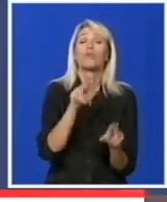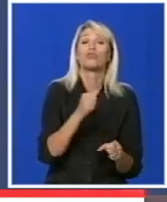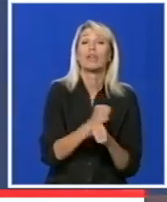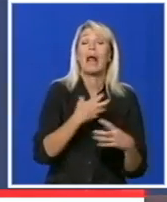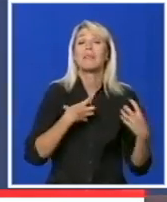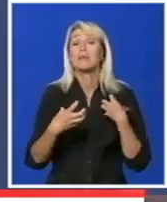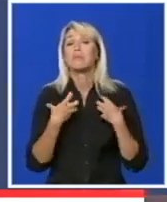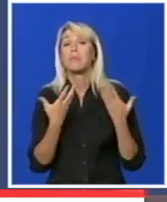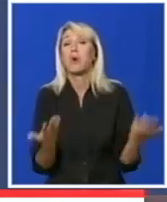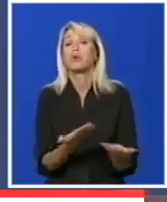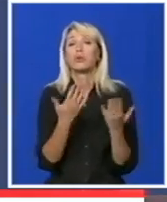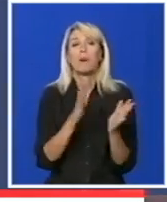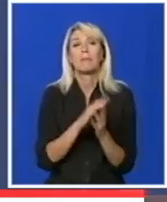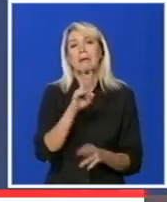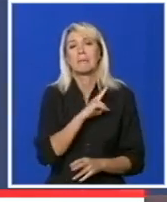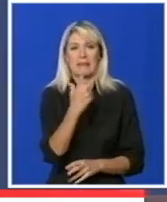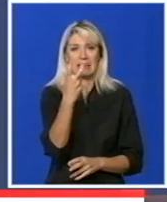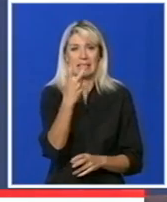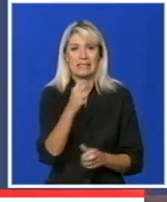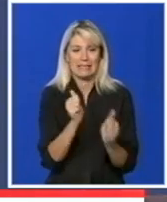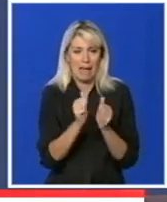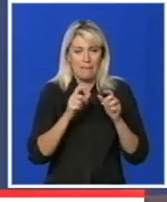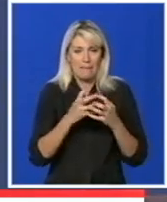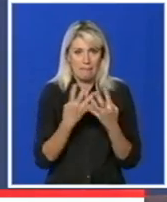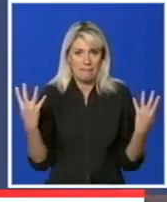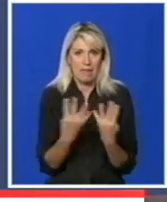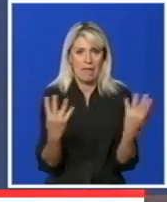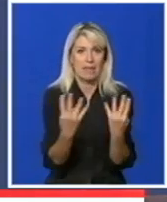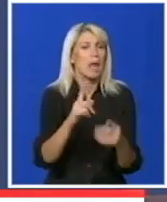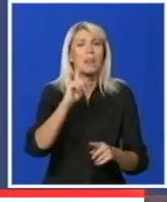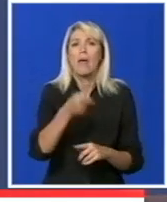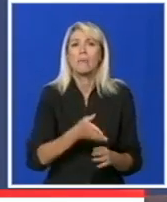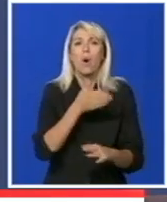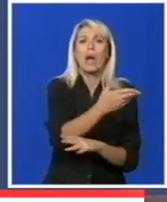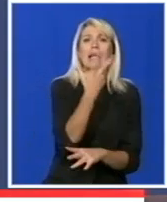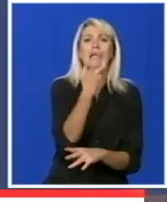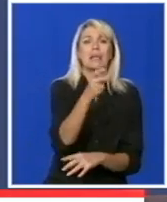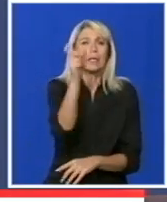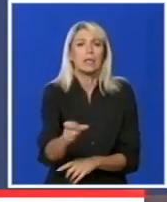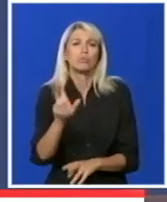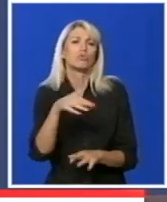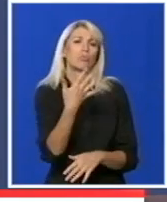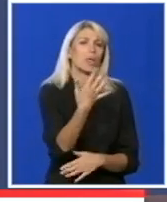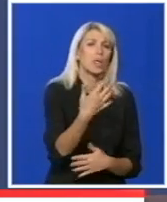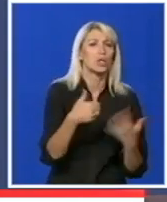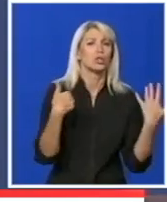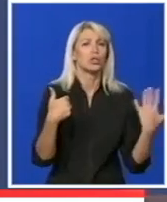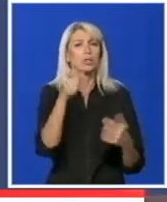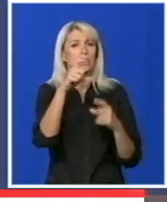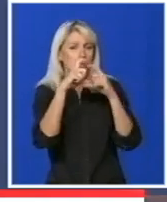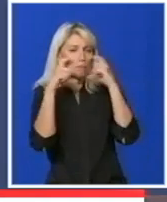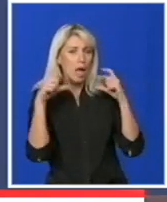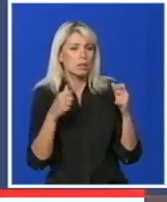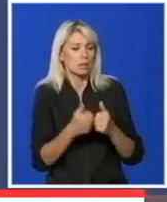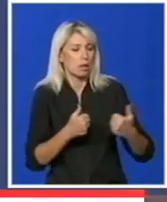primjer, 300 mesta, ne mora da bude 300 gledalaca. Biće 50, 60, koji će imati maske, koji